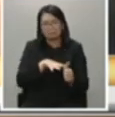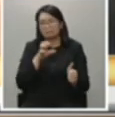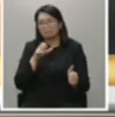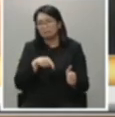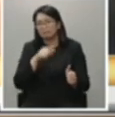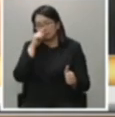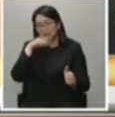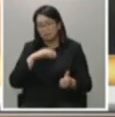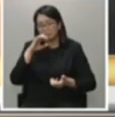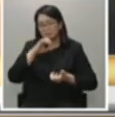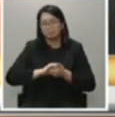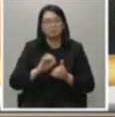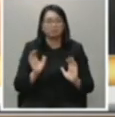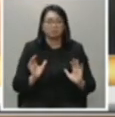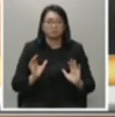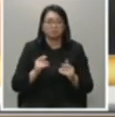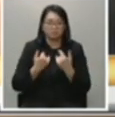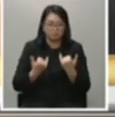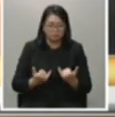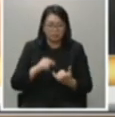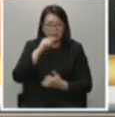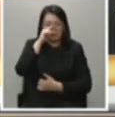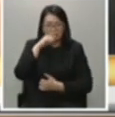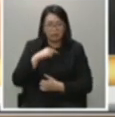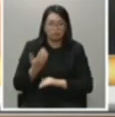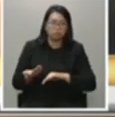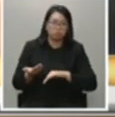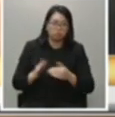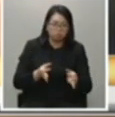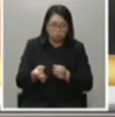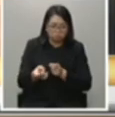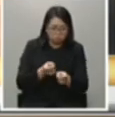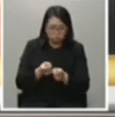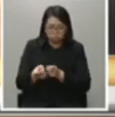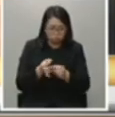ปัจจุบันนี้พลเอกประยุทธ์ล้มเหลวในการเจรจ